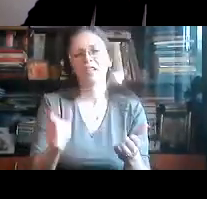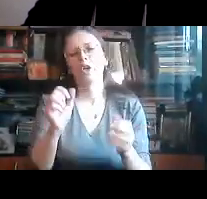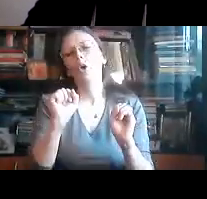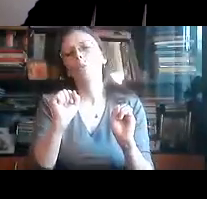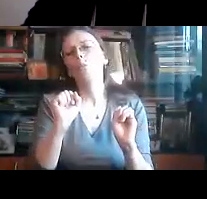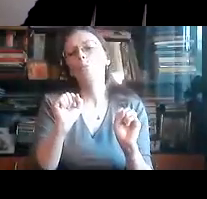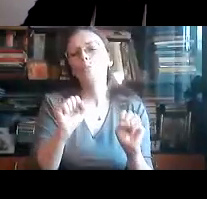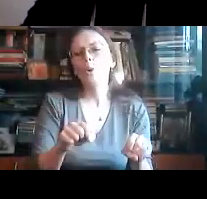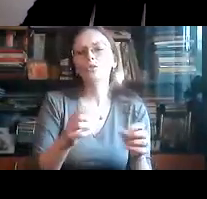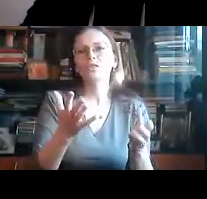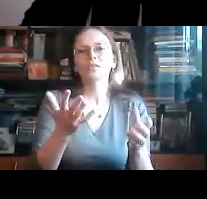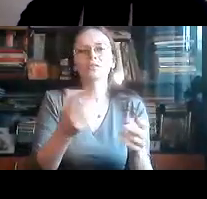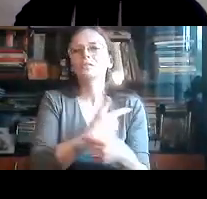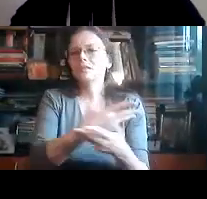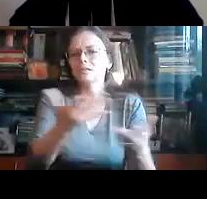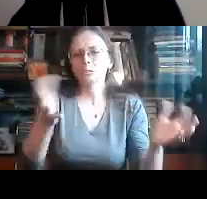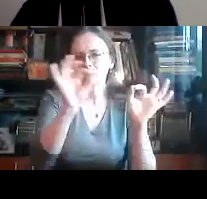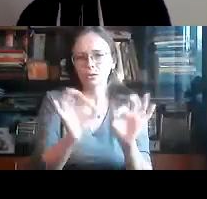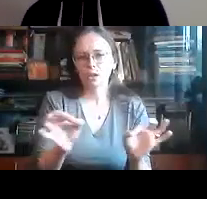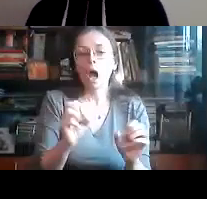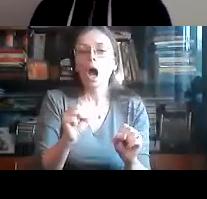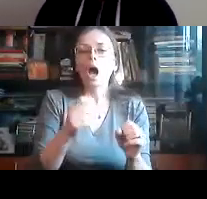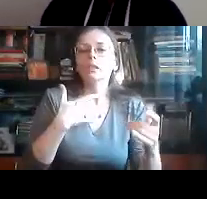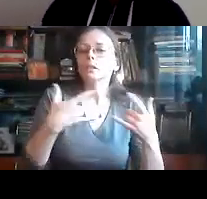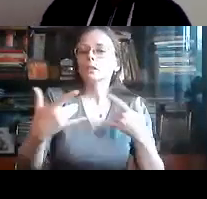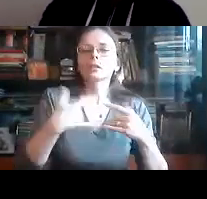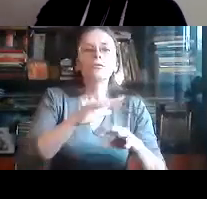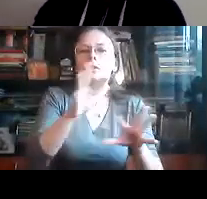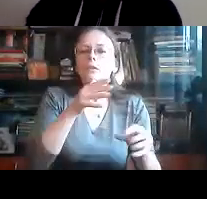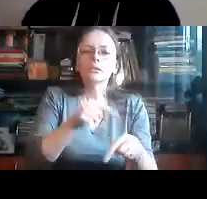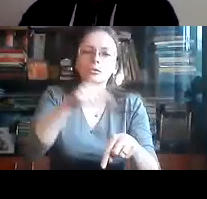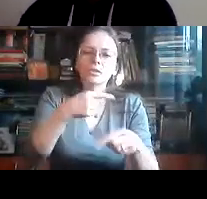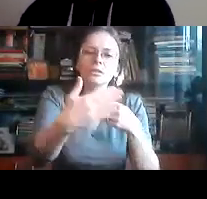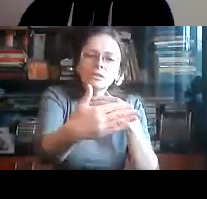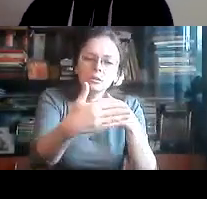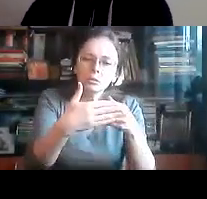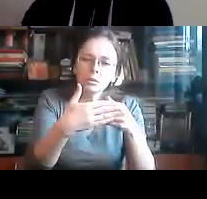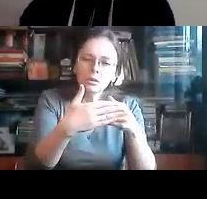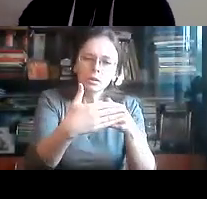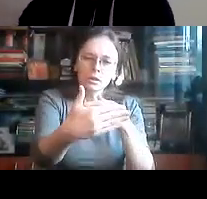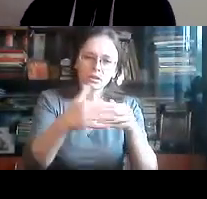театр, который всегда жил живым контактом, тут, конечно, это терпит большие вызовы.